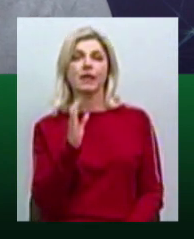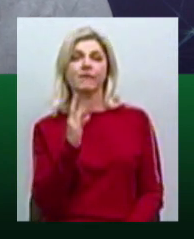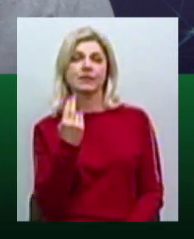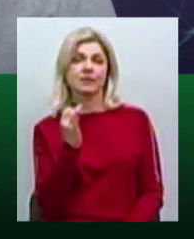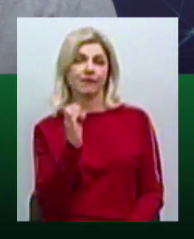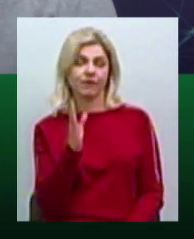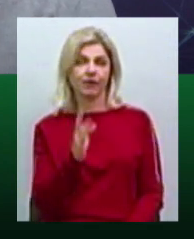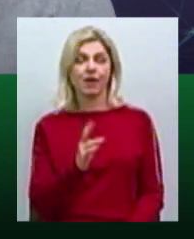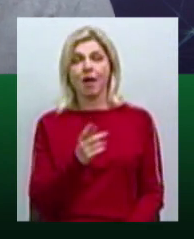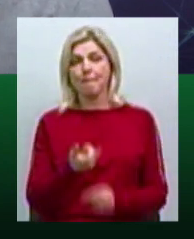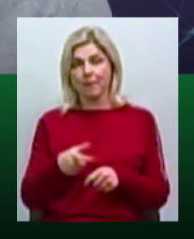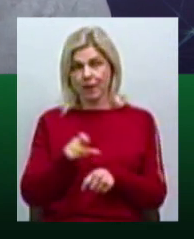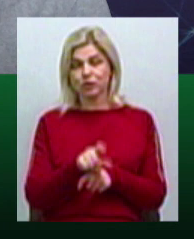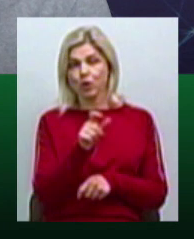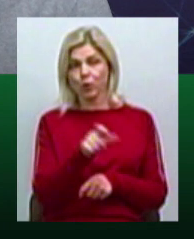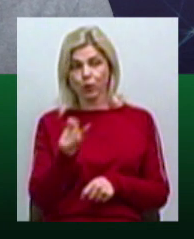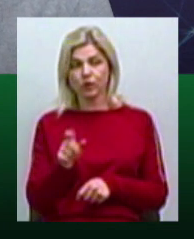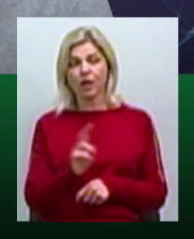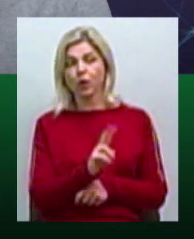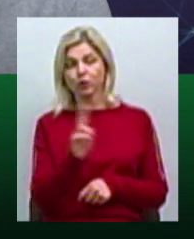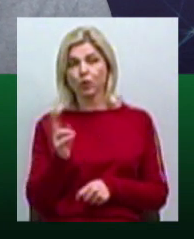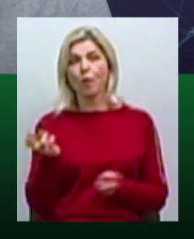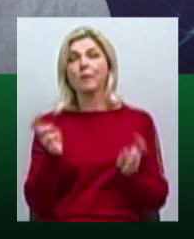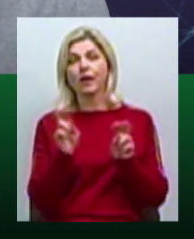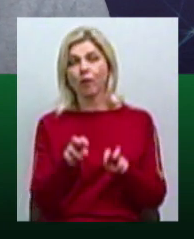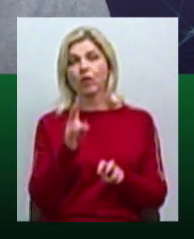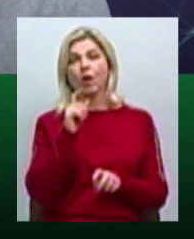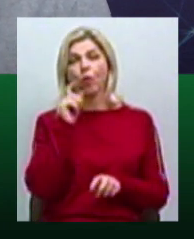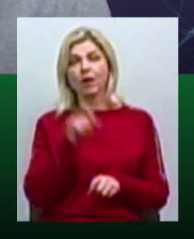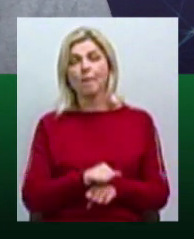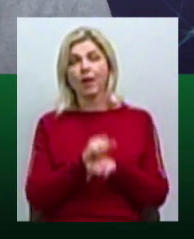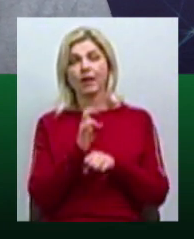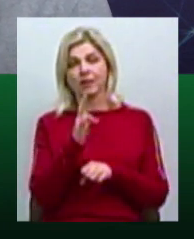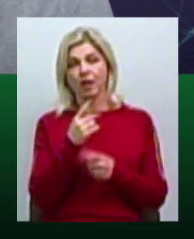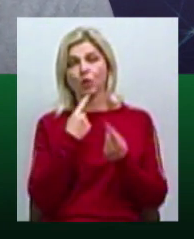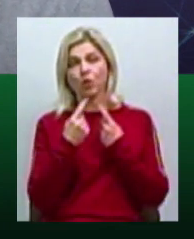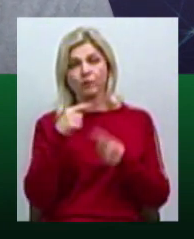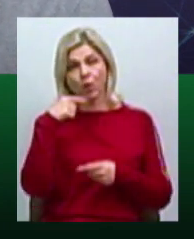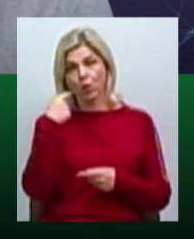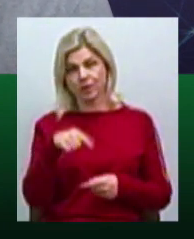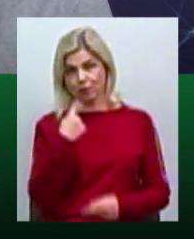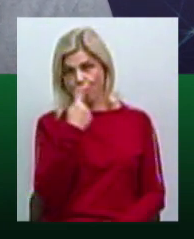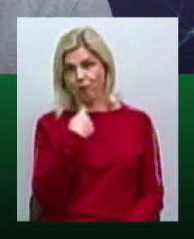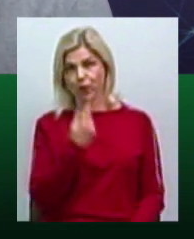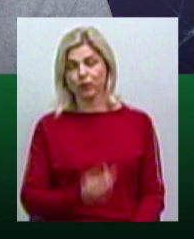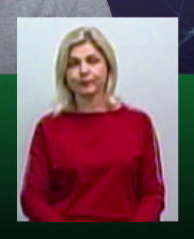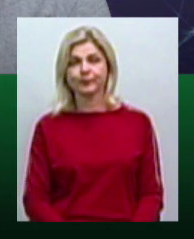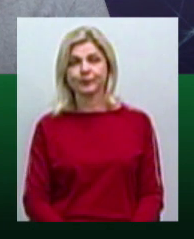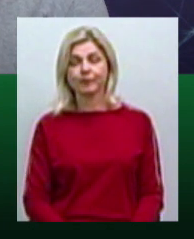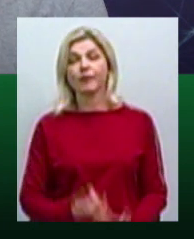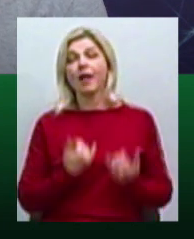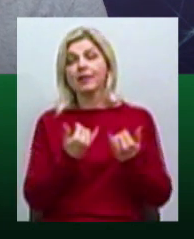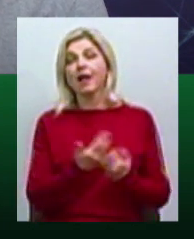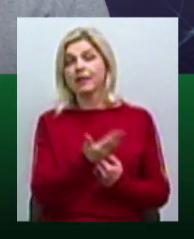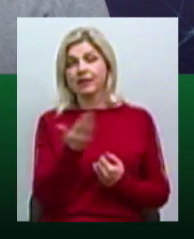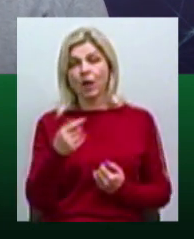Да? Здебільшого люди, які приходили на український майдан, вони навіть розмовляли російською мовою. І для них